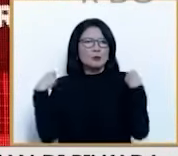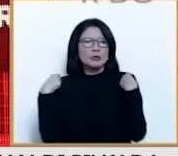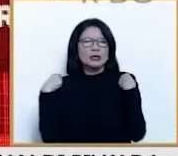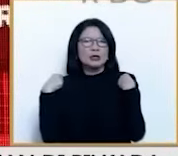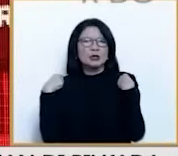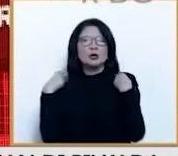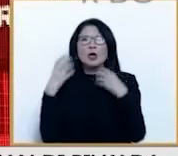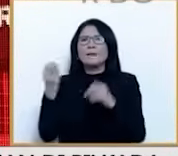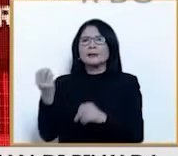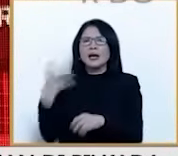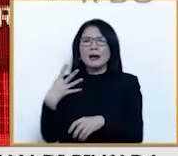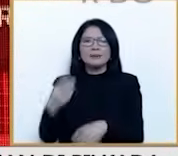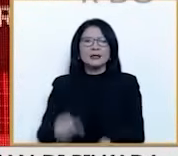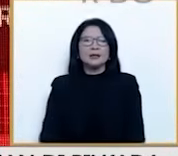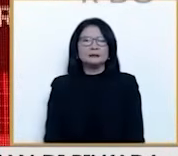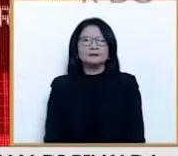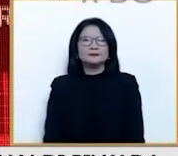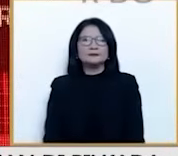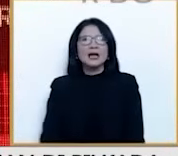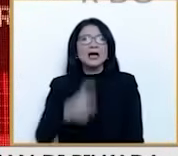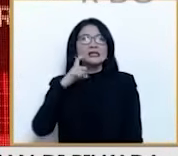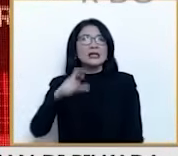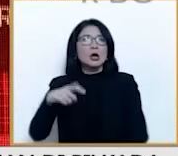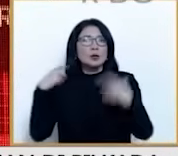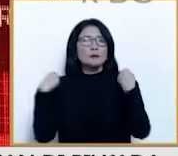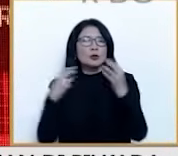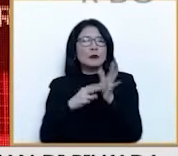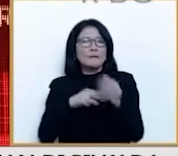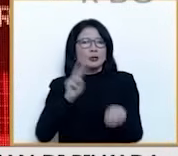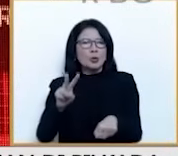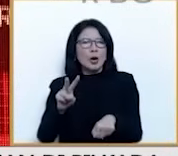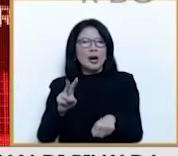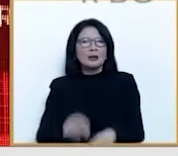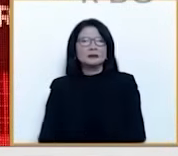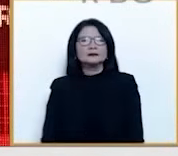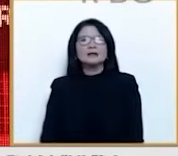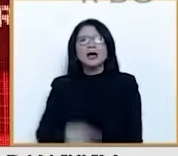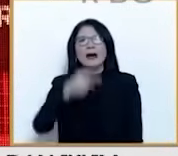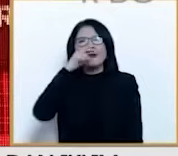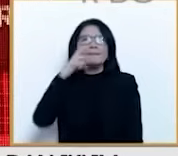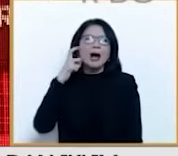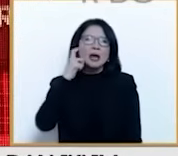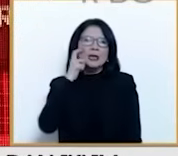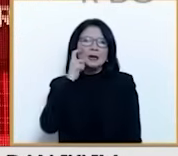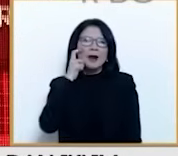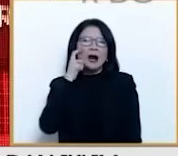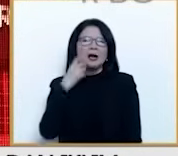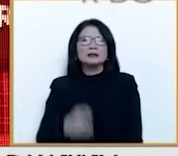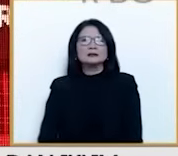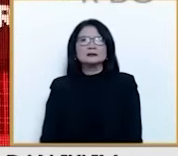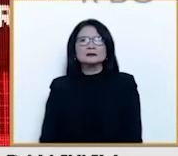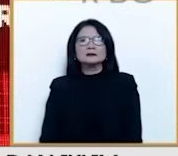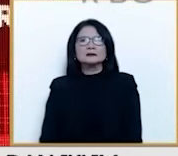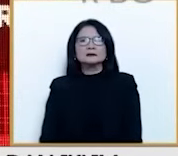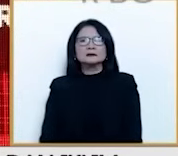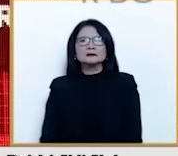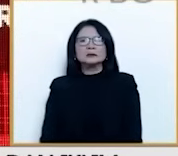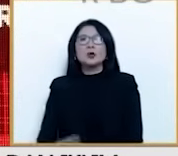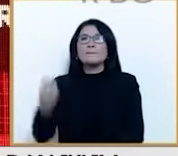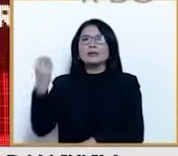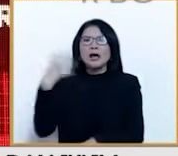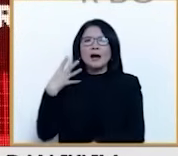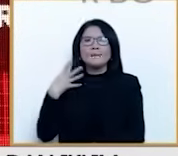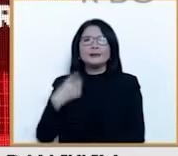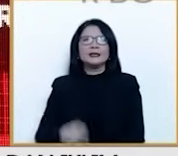memberikan tanggapan. Selanjutnya, calon gubernur nomor urut 2, Bapak Dharma Pongrekun, untuk memberikan tanggapan terhadap jawaban